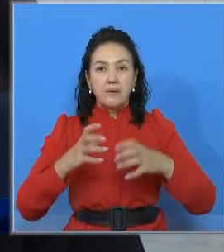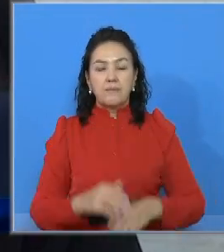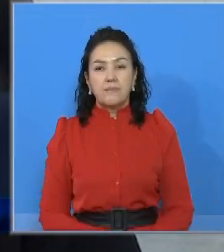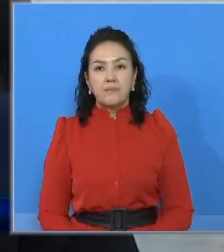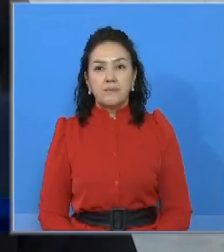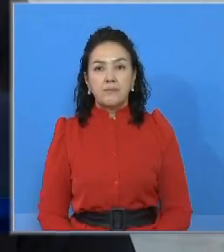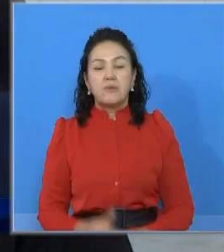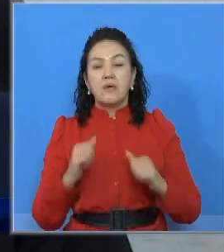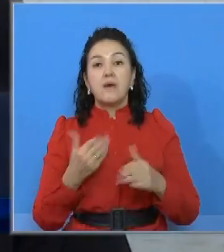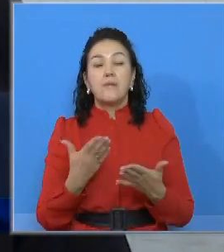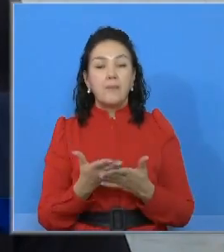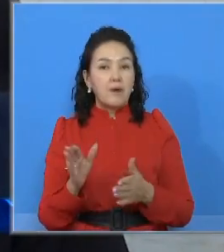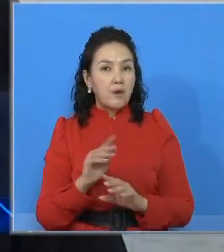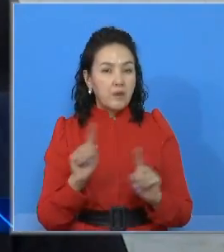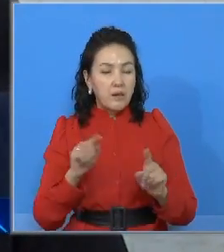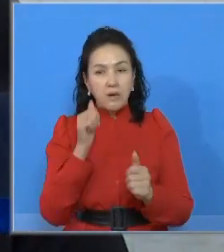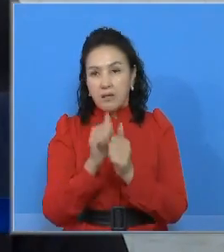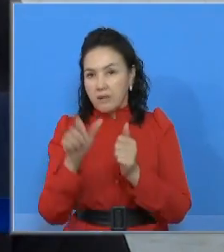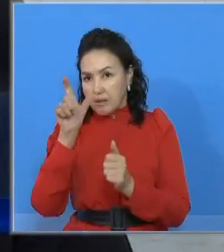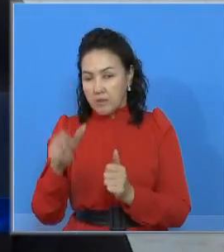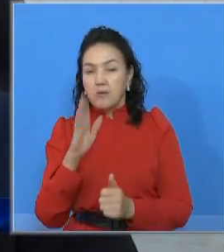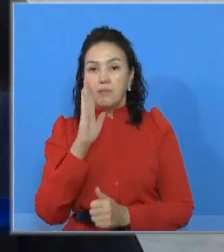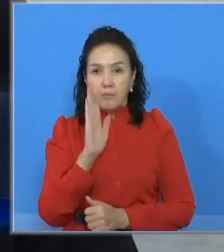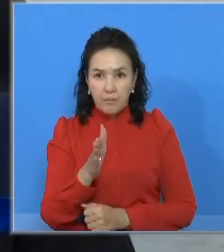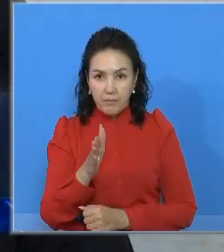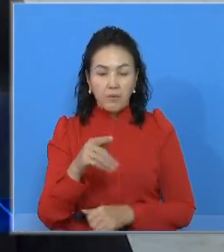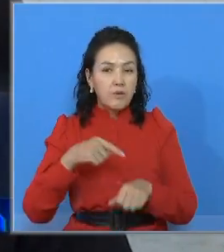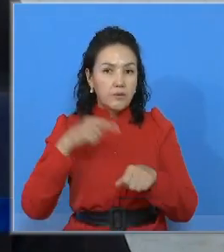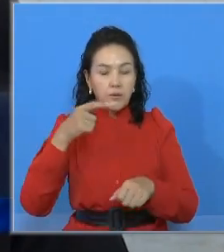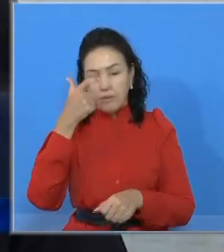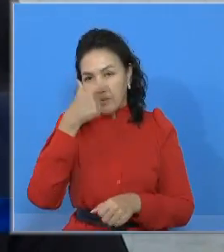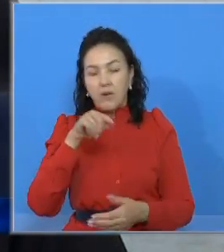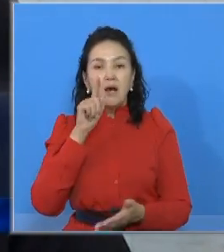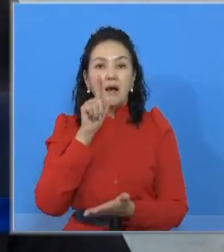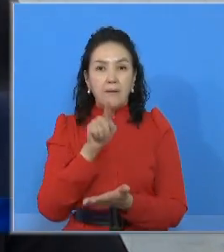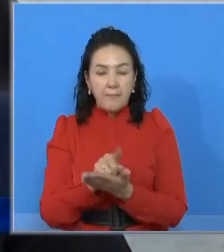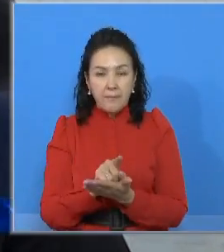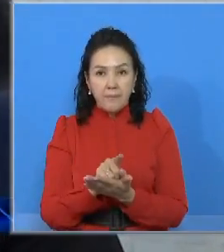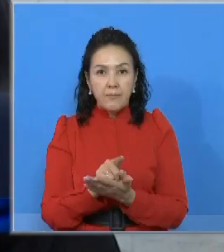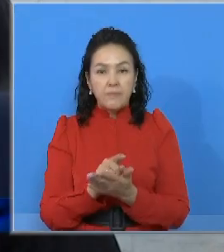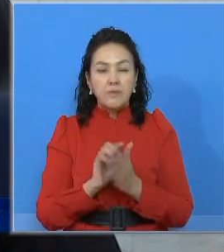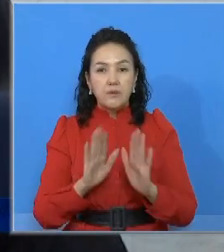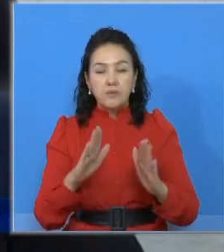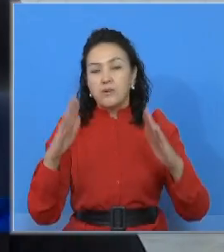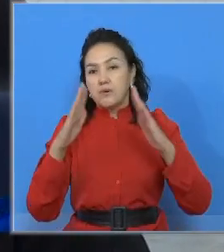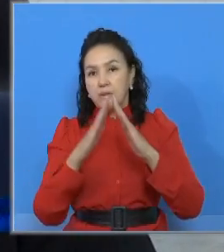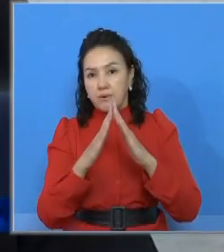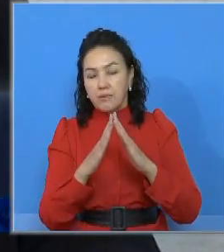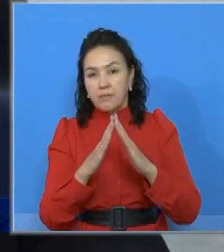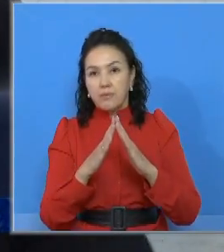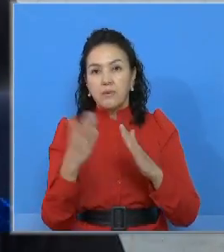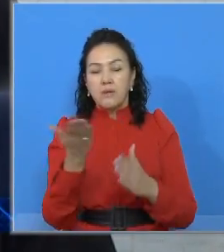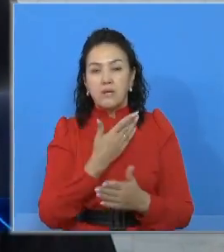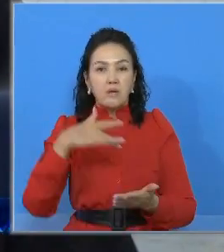гармонии. И тогда получится так, что каждый человек будет чувствовать свою ответственность за наш, не только за двор, но за